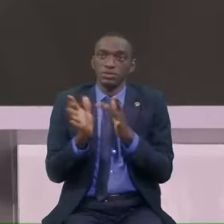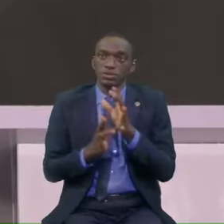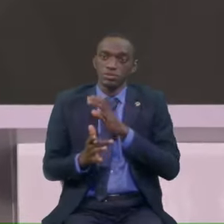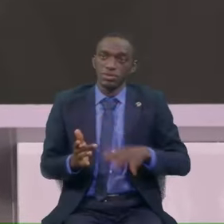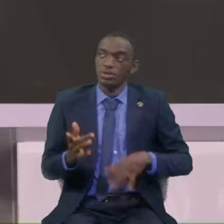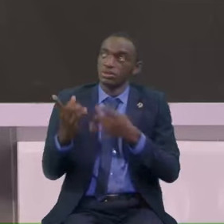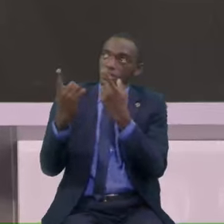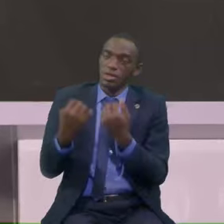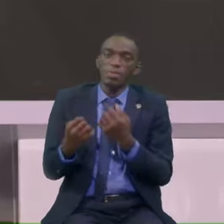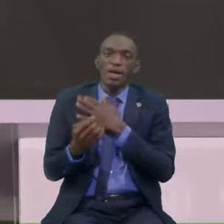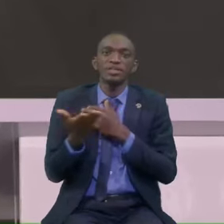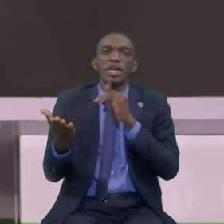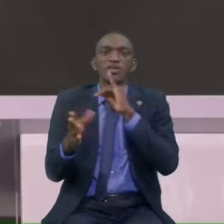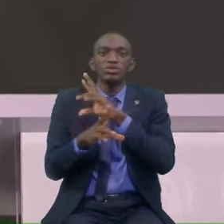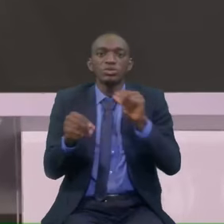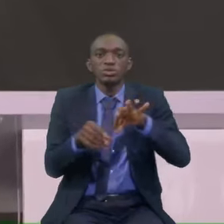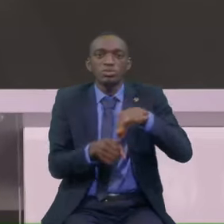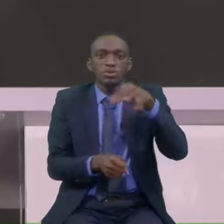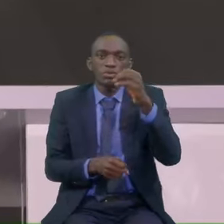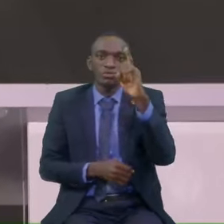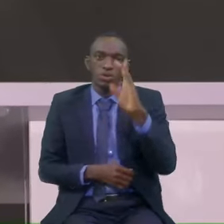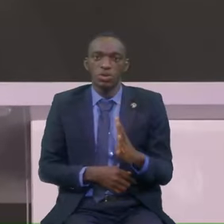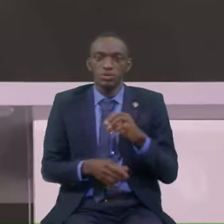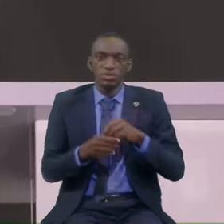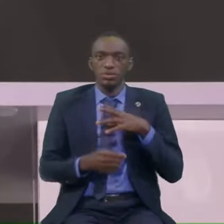et s'il n'y a pas de l'Esprit de Dieu en nous,